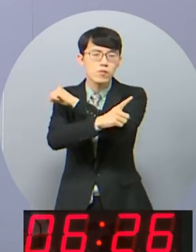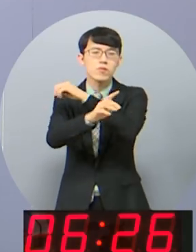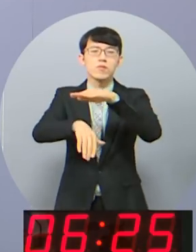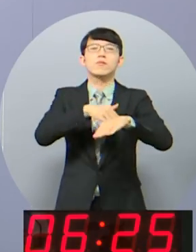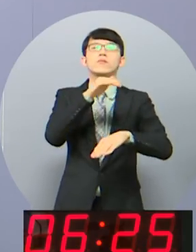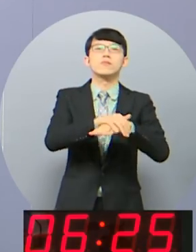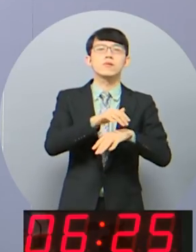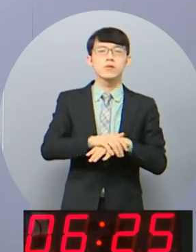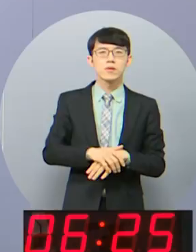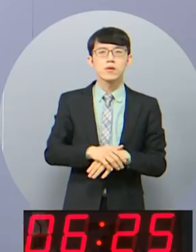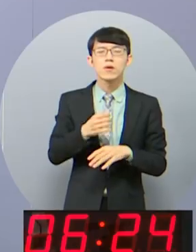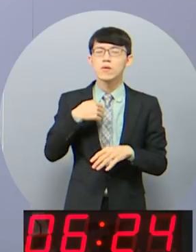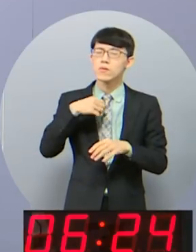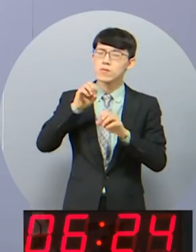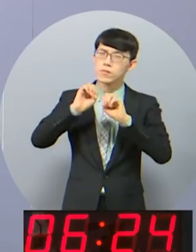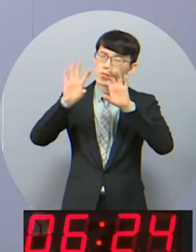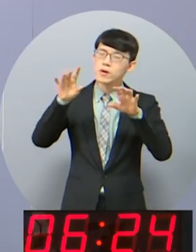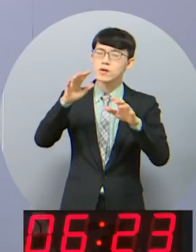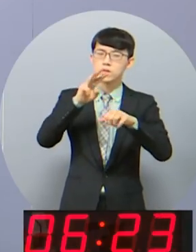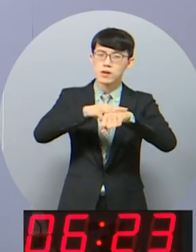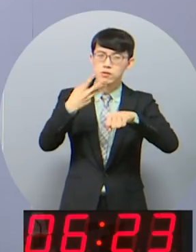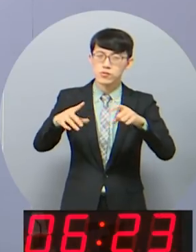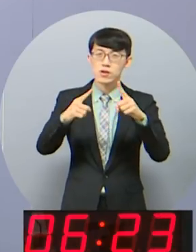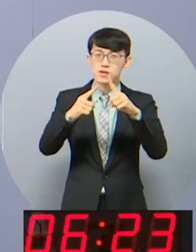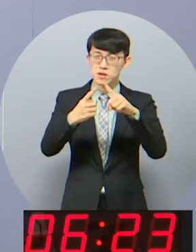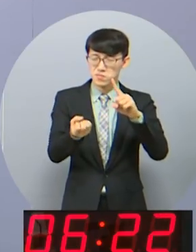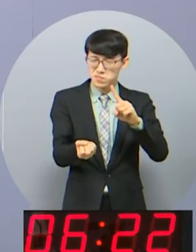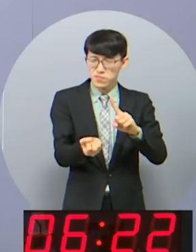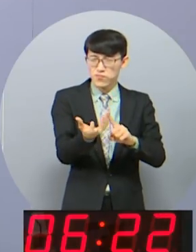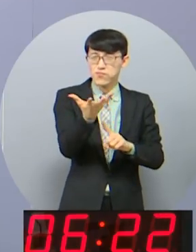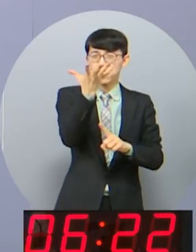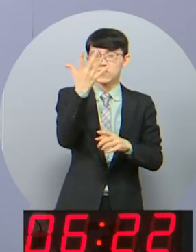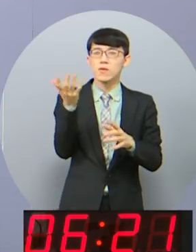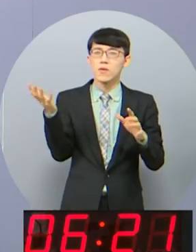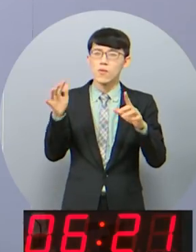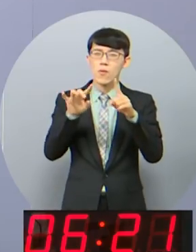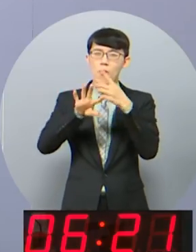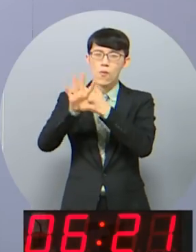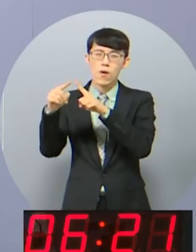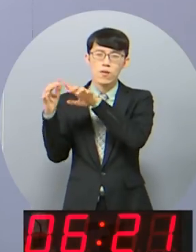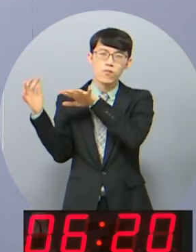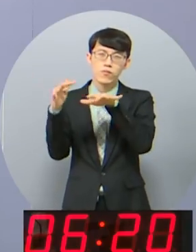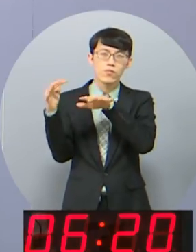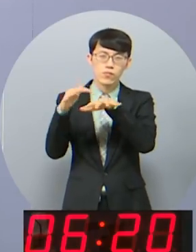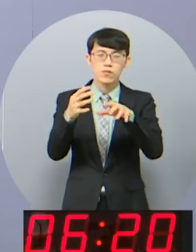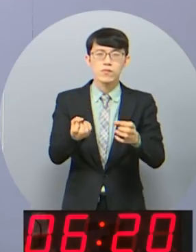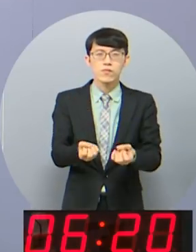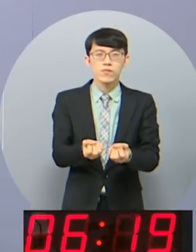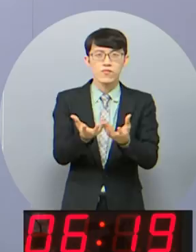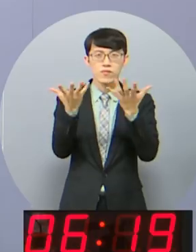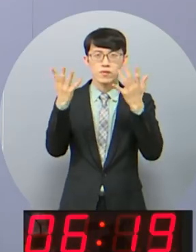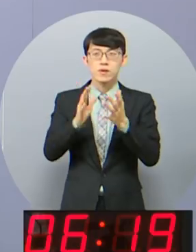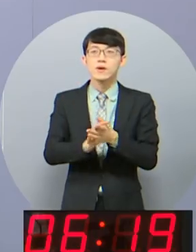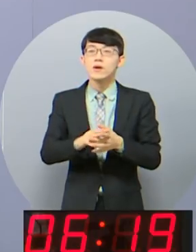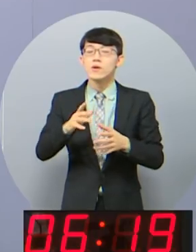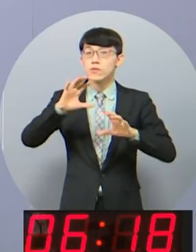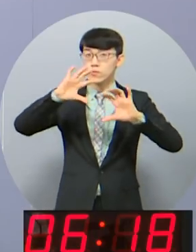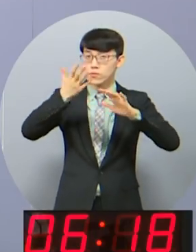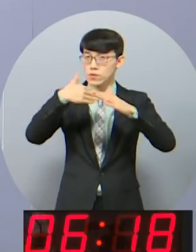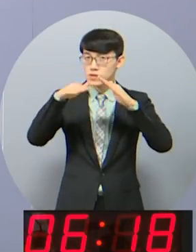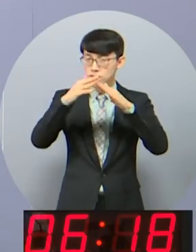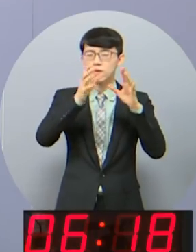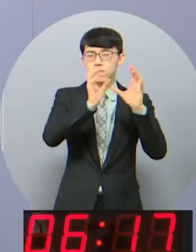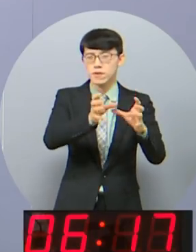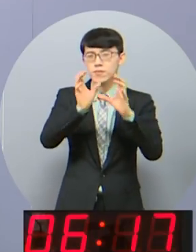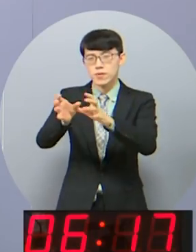水人口比一直哩入来，甲膨胀，所以啊，你事先的讲，这个学校一定爱甲做好。你袂